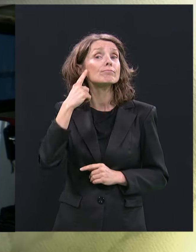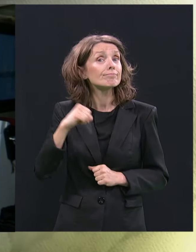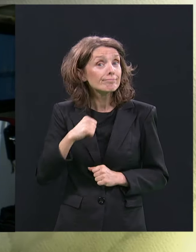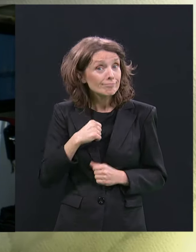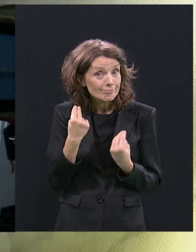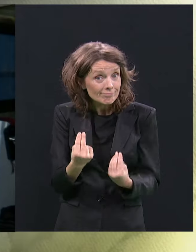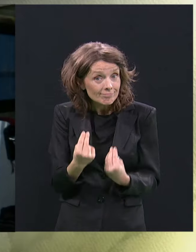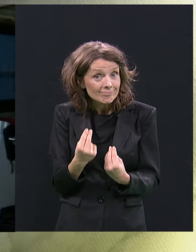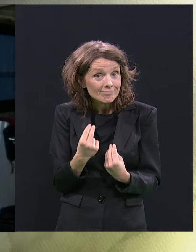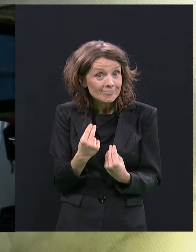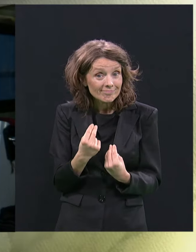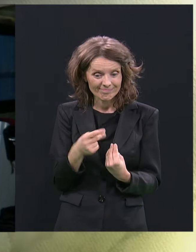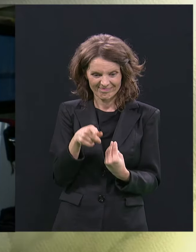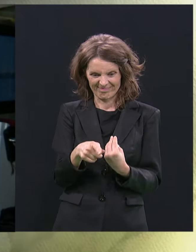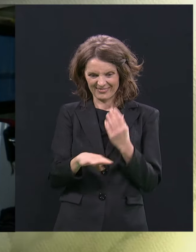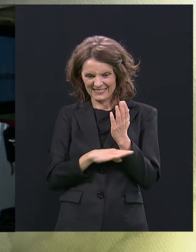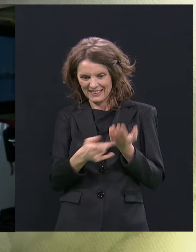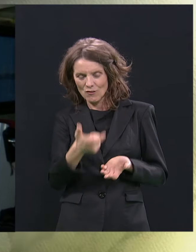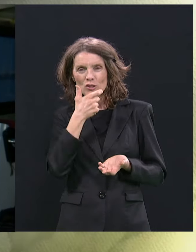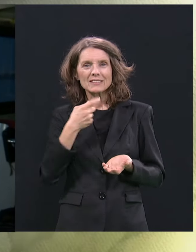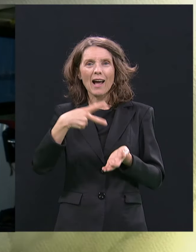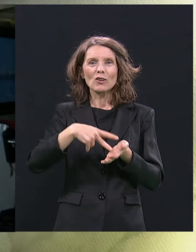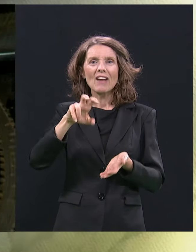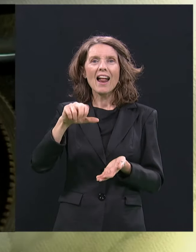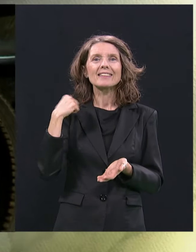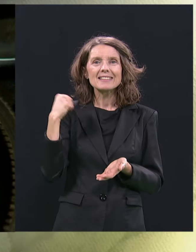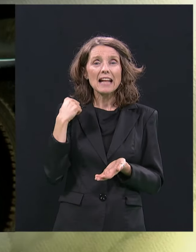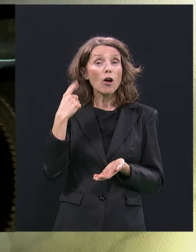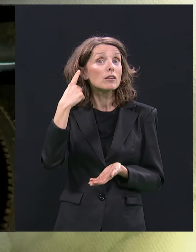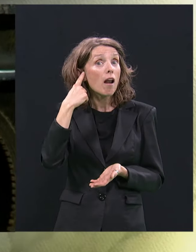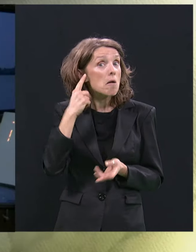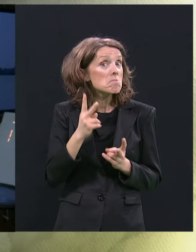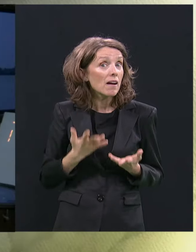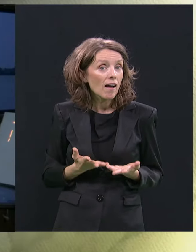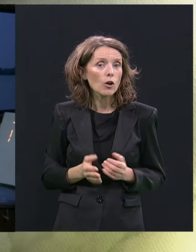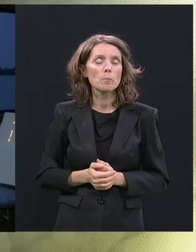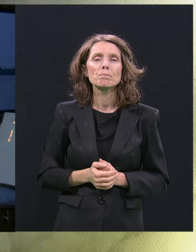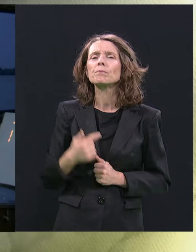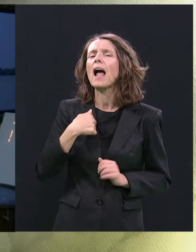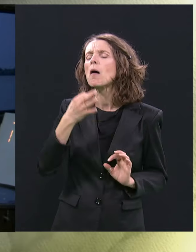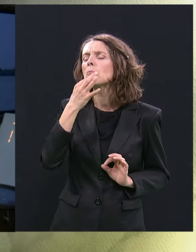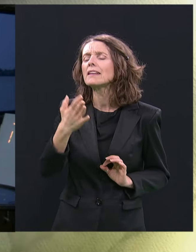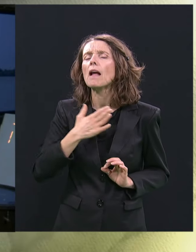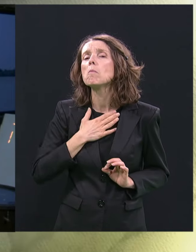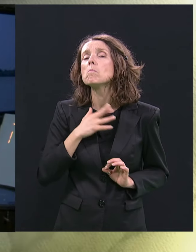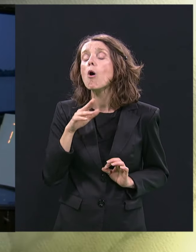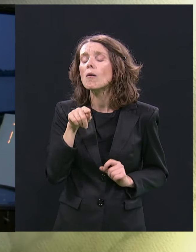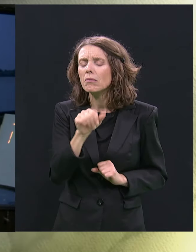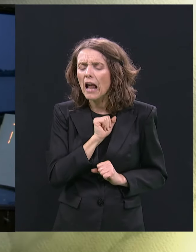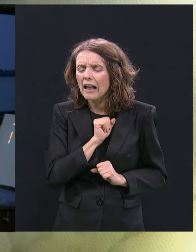i značenju 2300 godina starog hrasta. Mogu ja da pitam moga brata